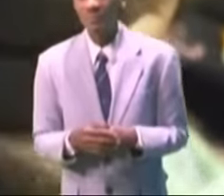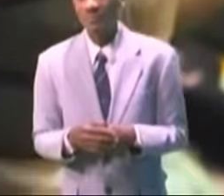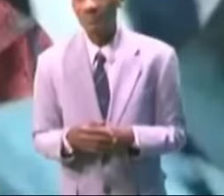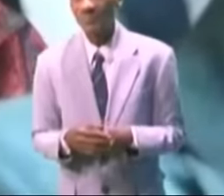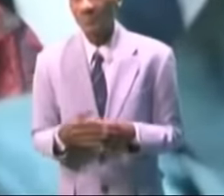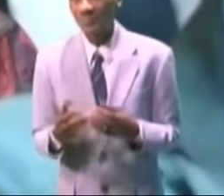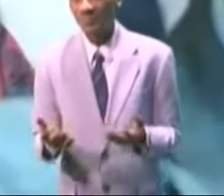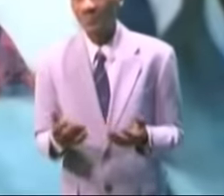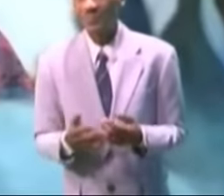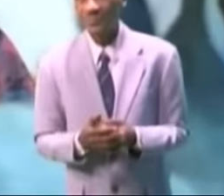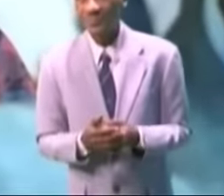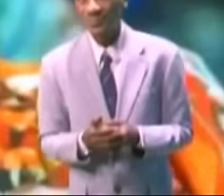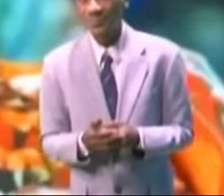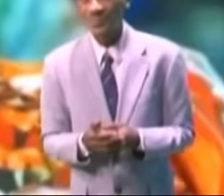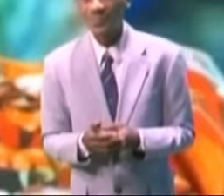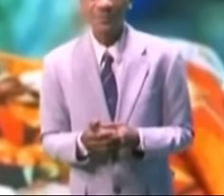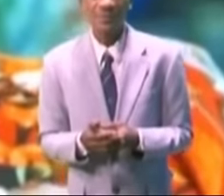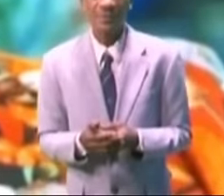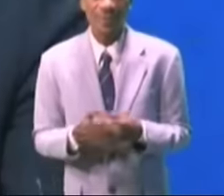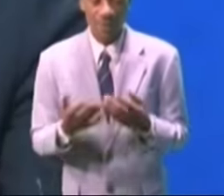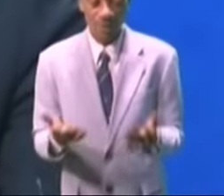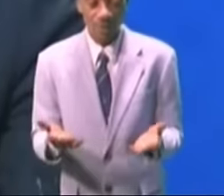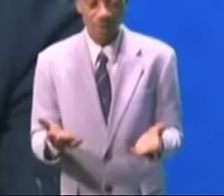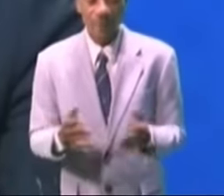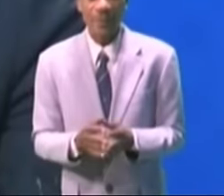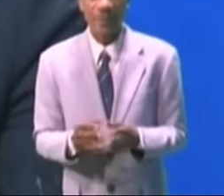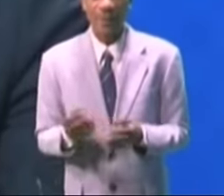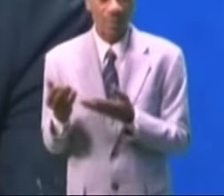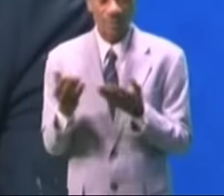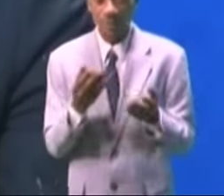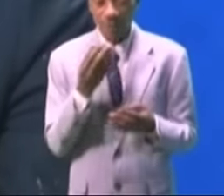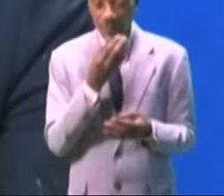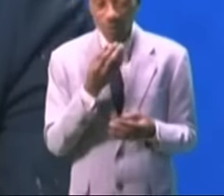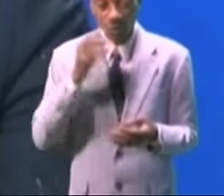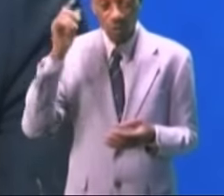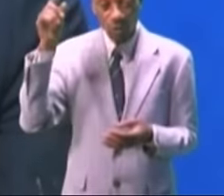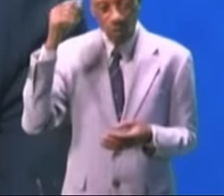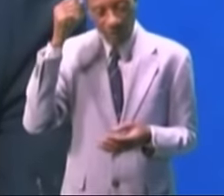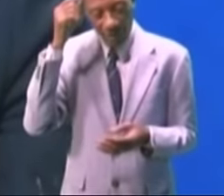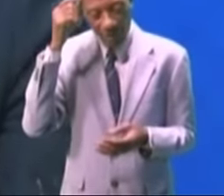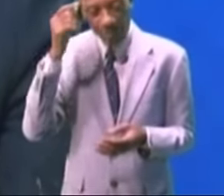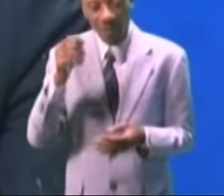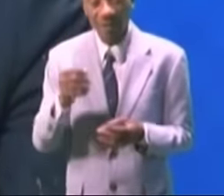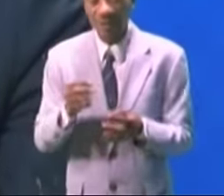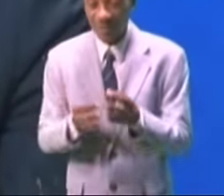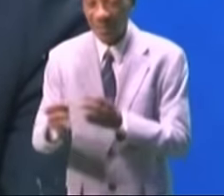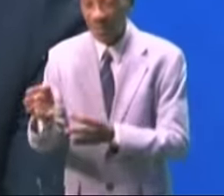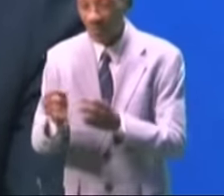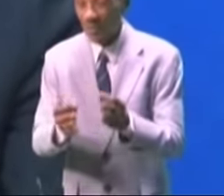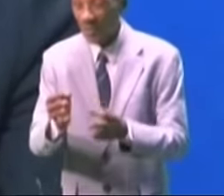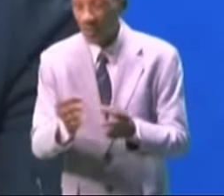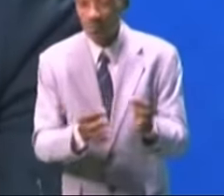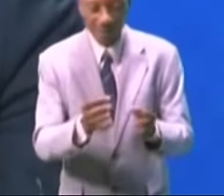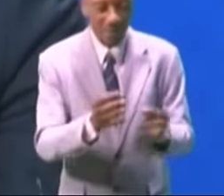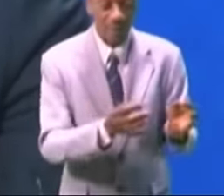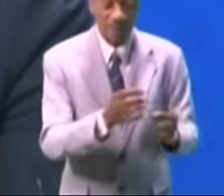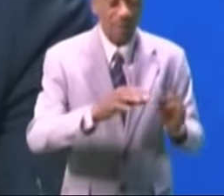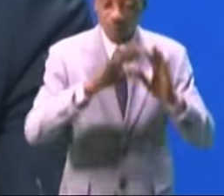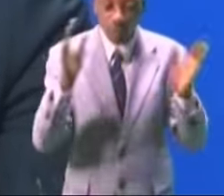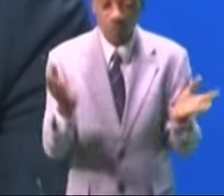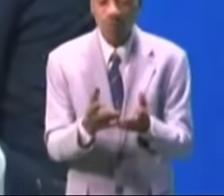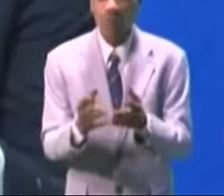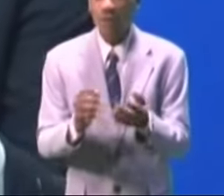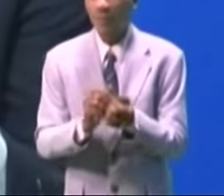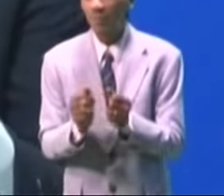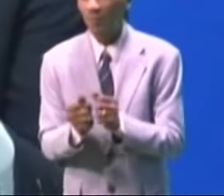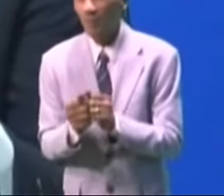le Rwanda. Un voisin belliqueux, les porte-parole du gouvernement, dans un front médiatique, a trouvé des mots justes pour le